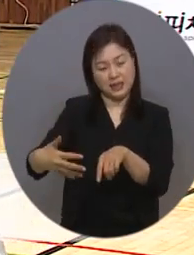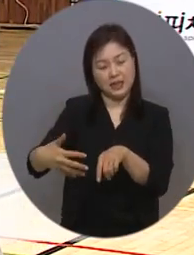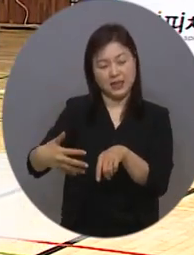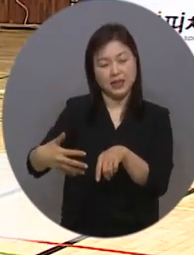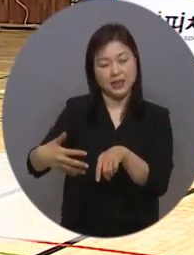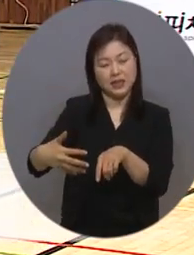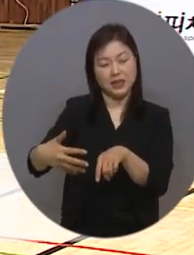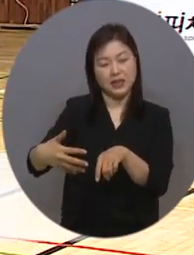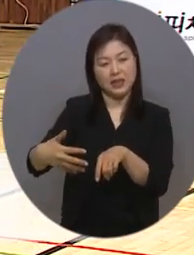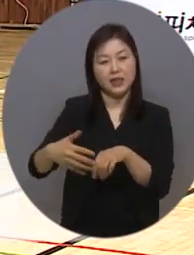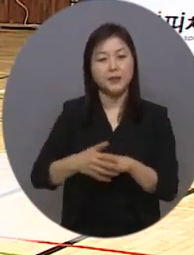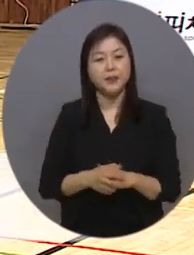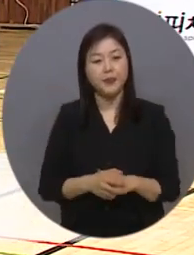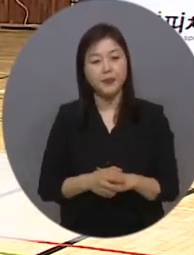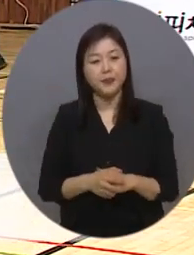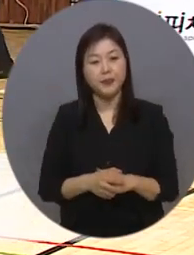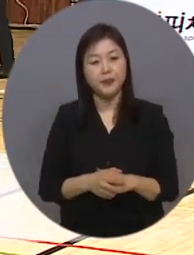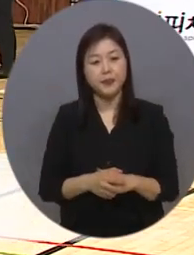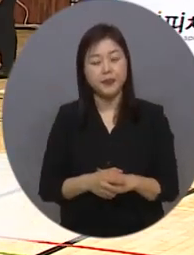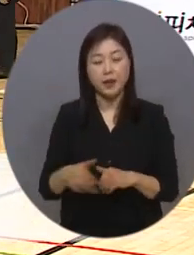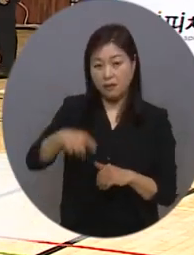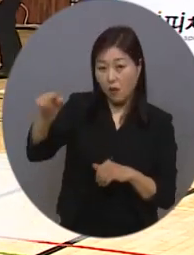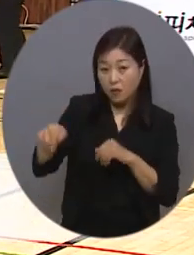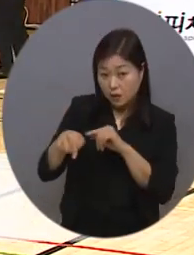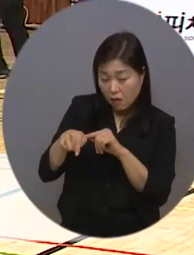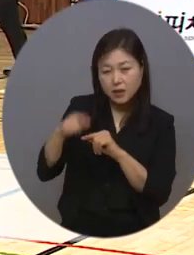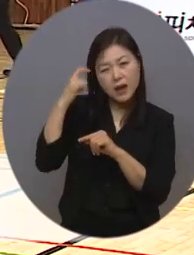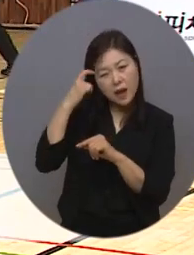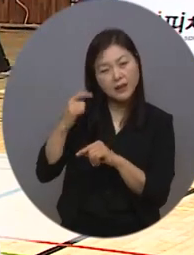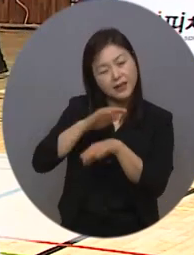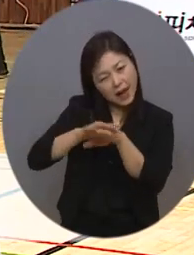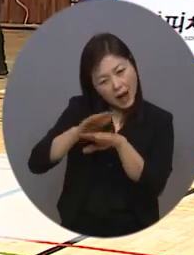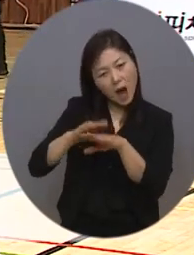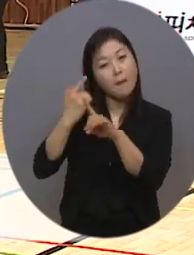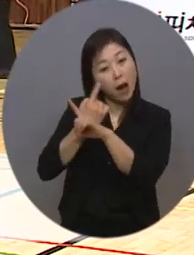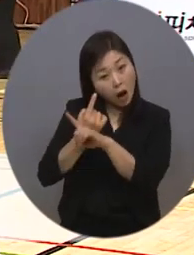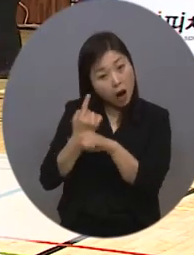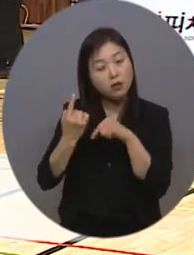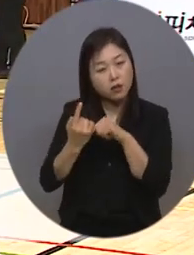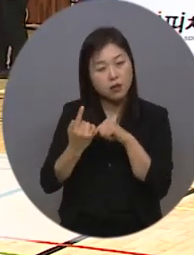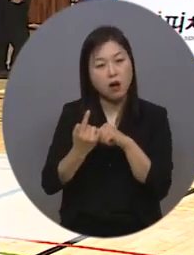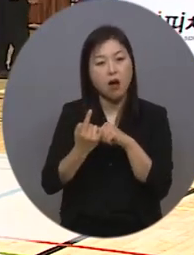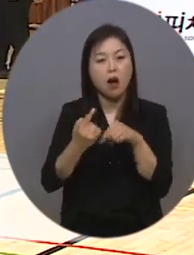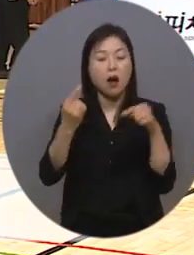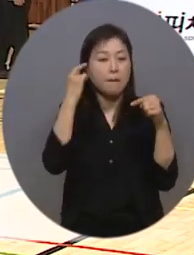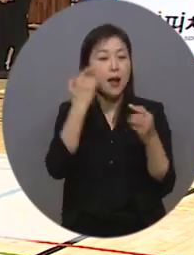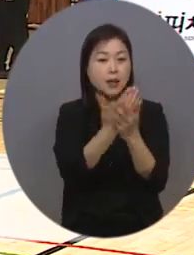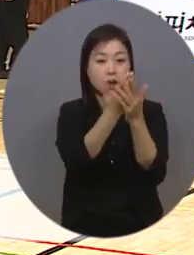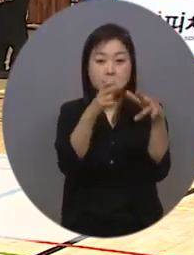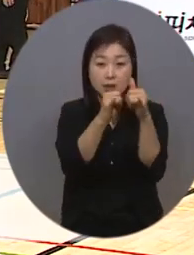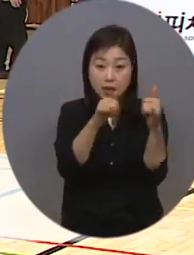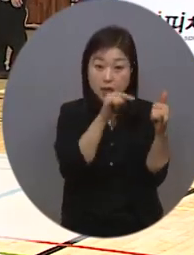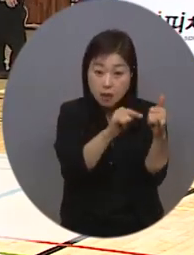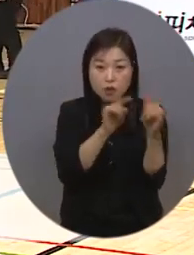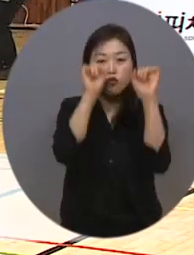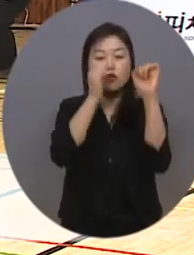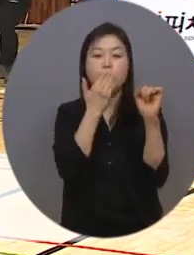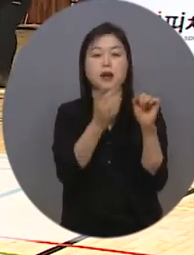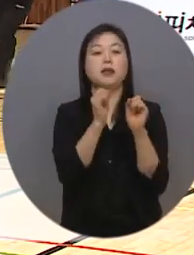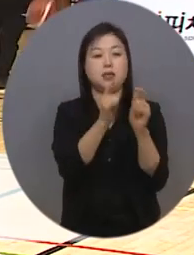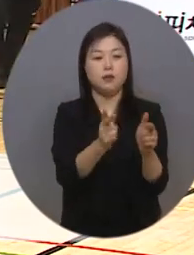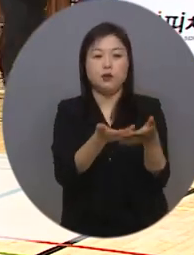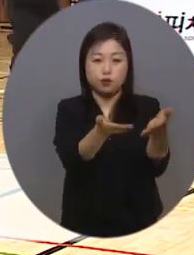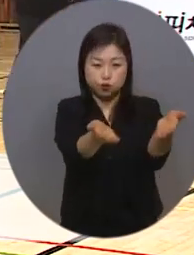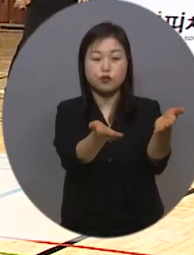좀 멀은 것 같거든요. 그런 것들을 좀 이렇게 개선시켜주면서 이 아이들한테 운동을 할 수 있는 기회를 되도록 많이 부여해 줄